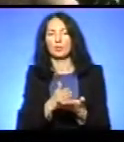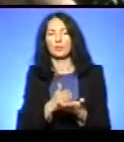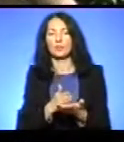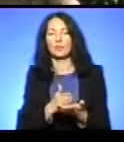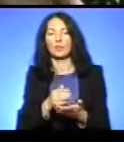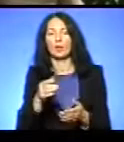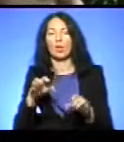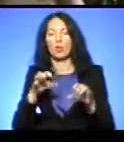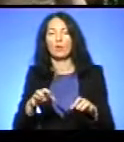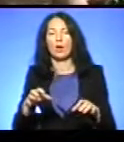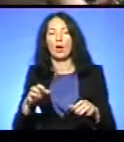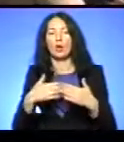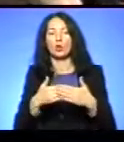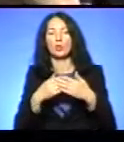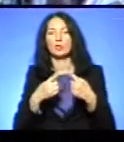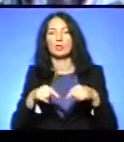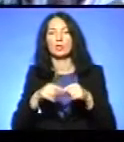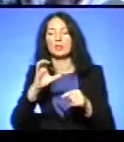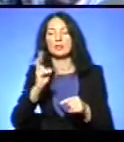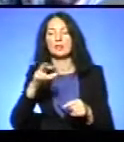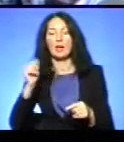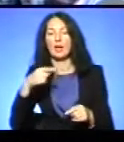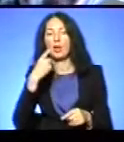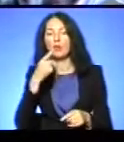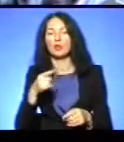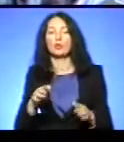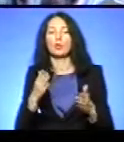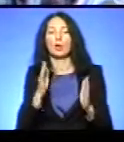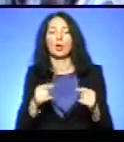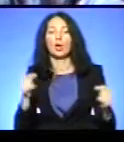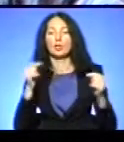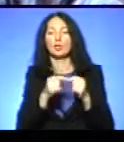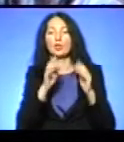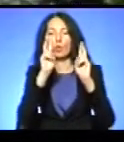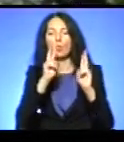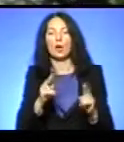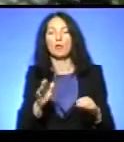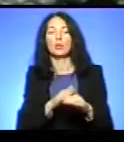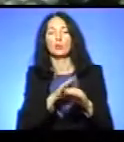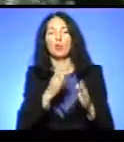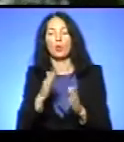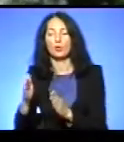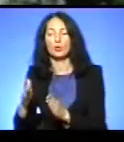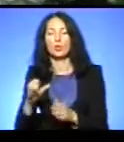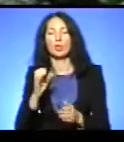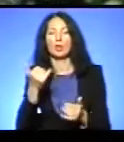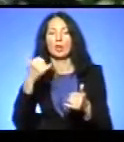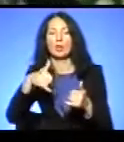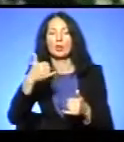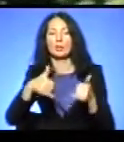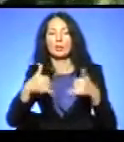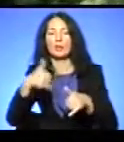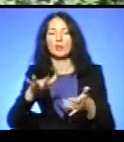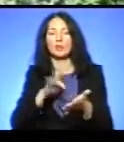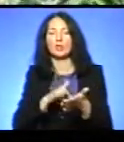громадської організації «Скелі» Андрій Об'єщик розповідає, що згідно із правил благоустрою, септики у центральній частині міста заборонені. Зливи, які